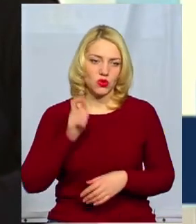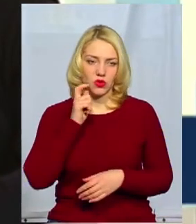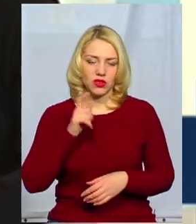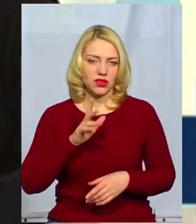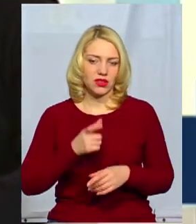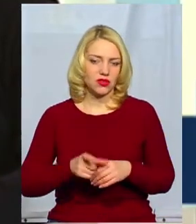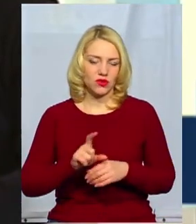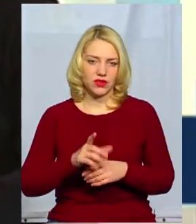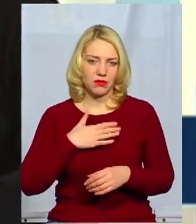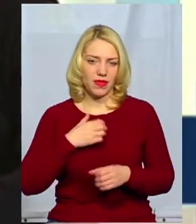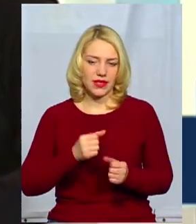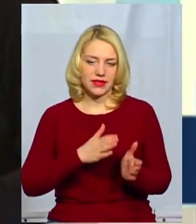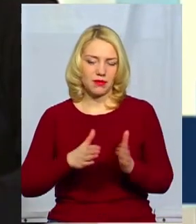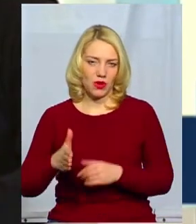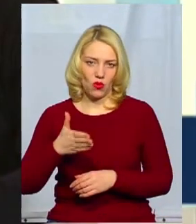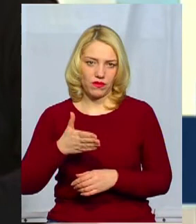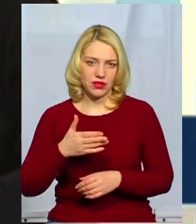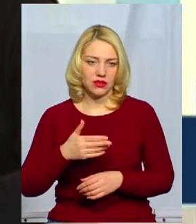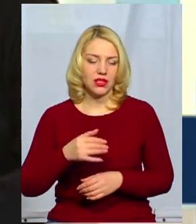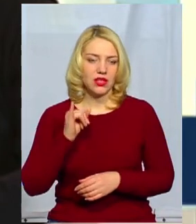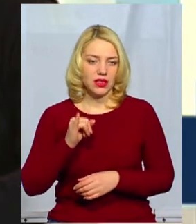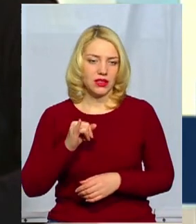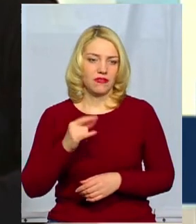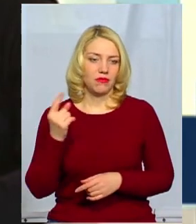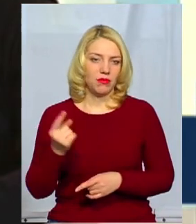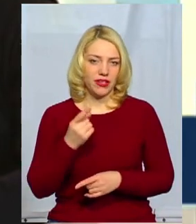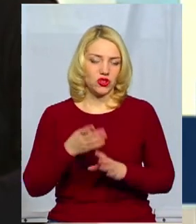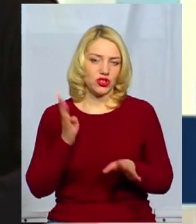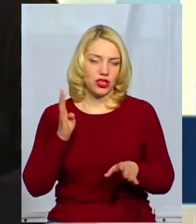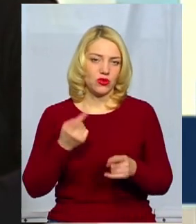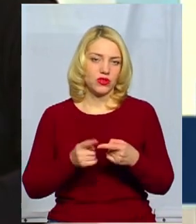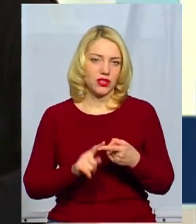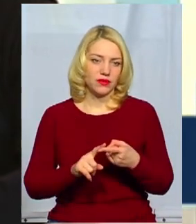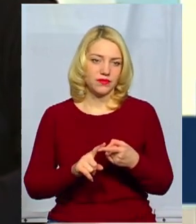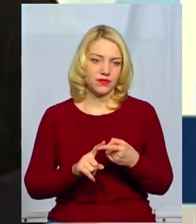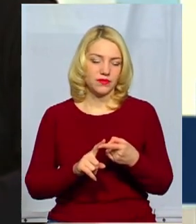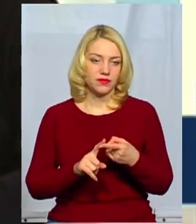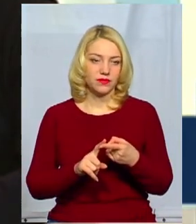України, не зовсім нас дисципліновані. І в першу чергу це